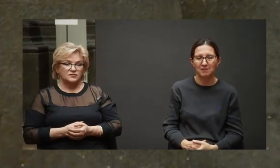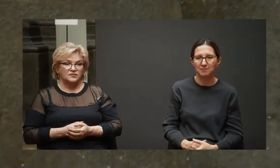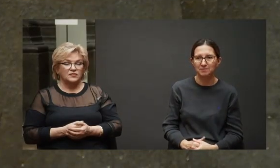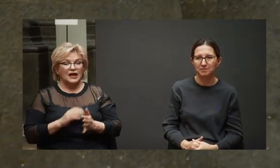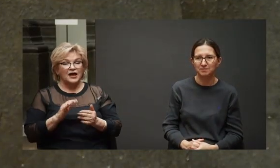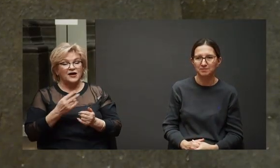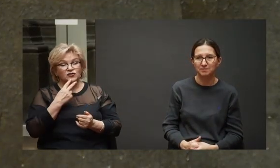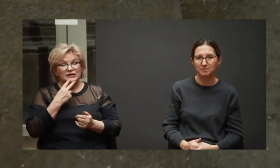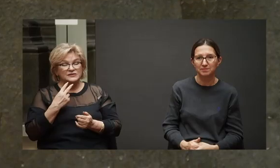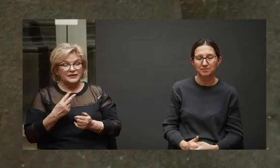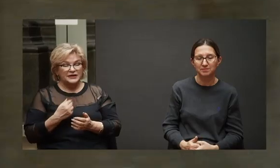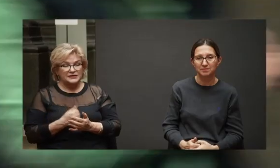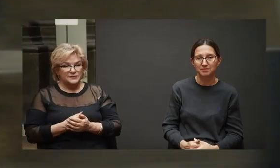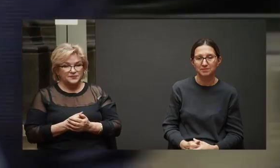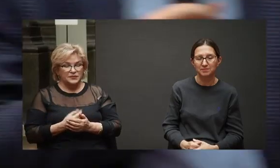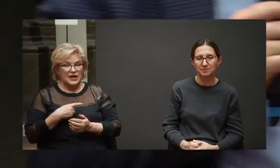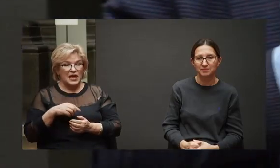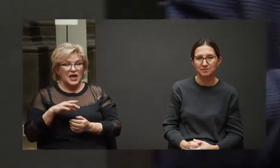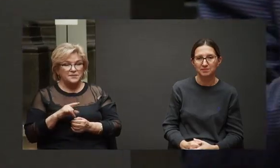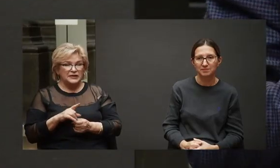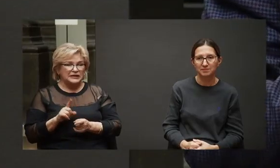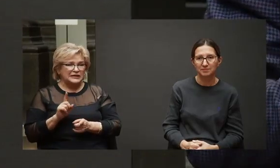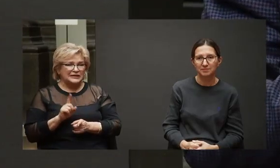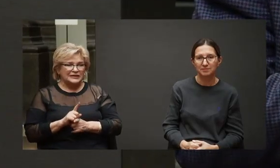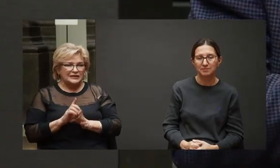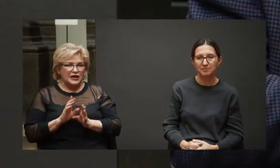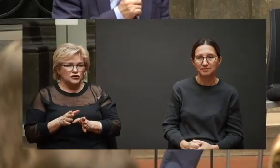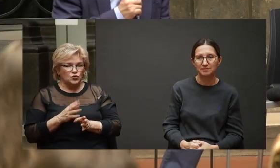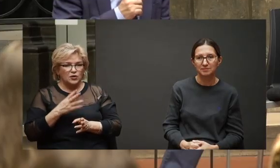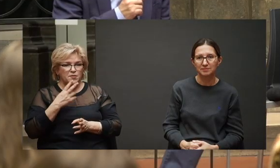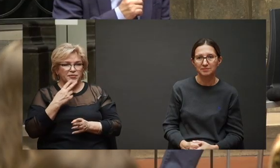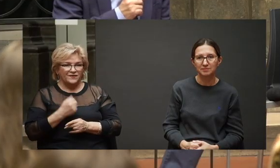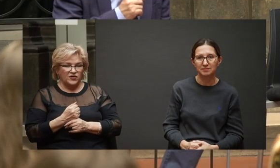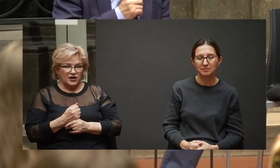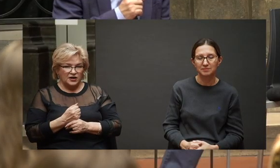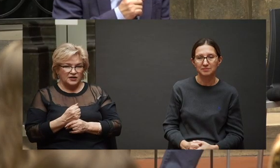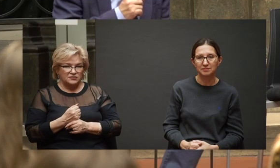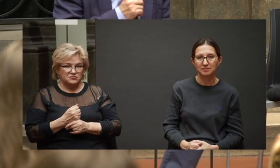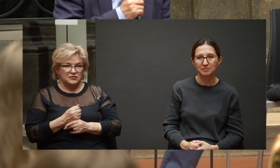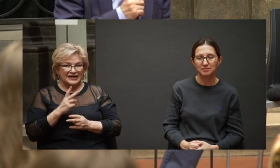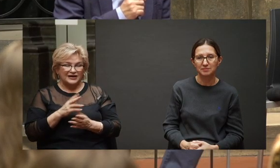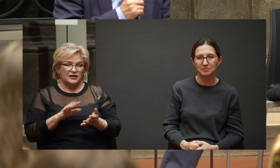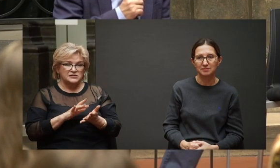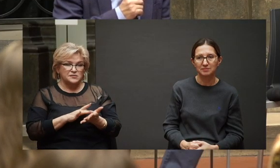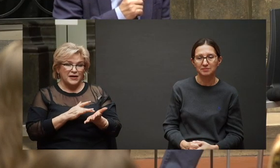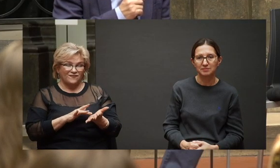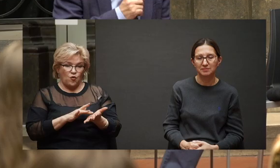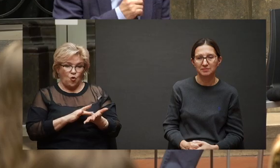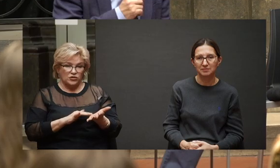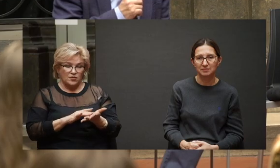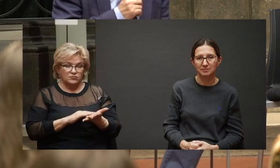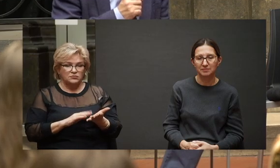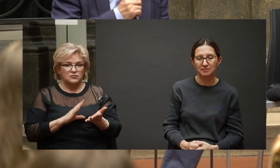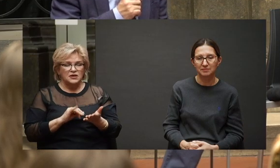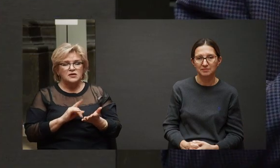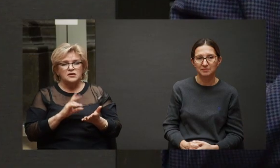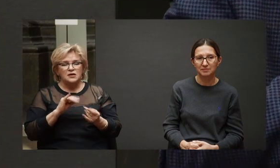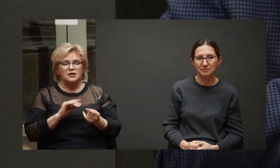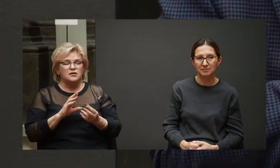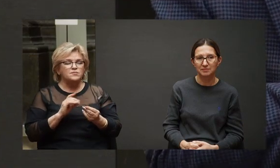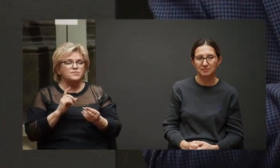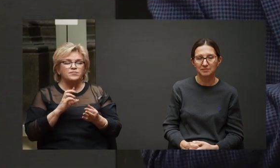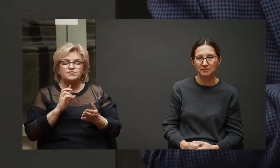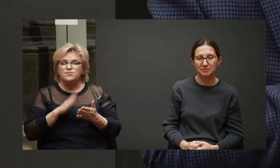смотрите, мы настолько привыкли к смартфонам и к бесконечности